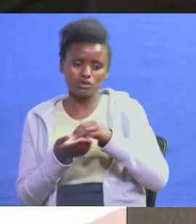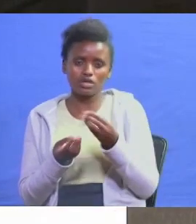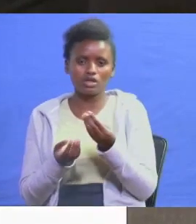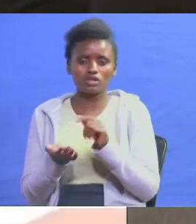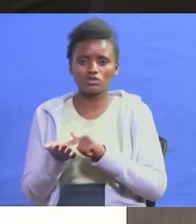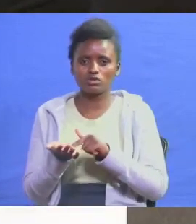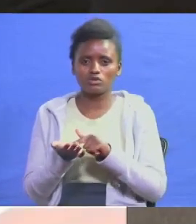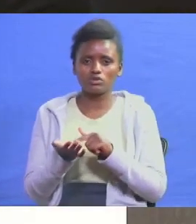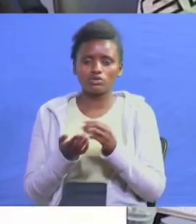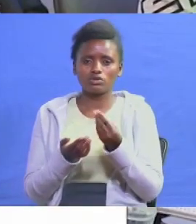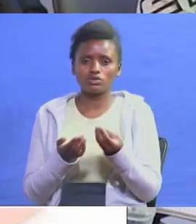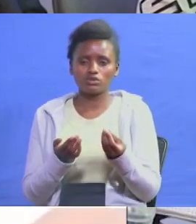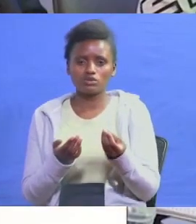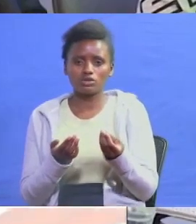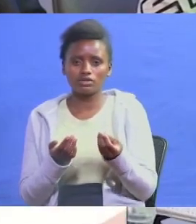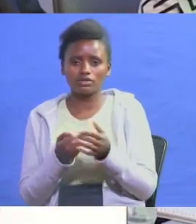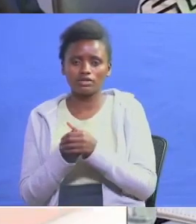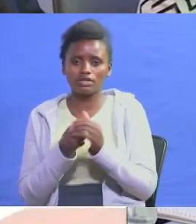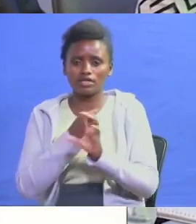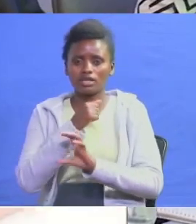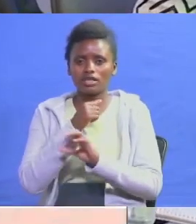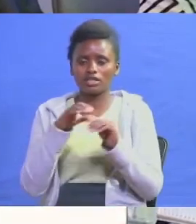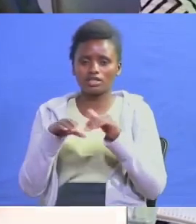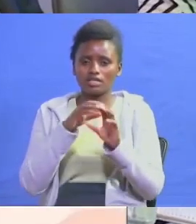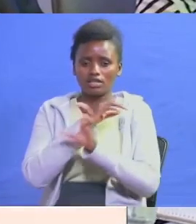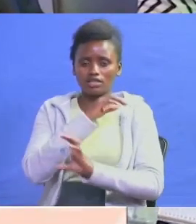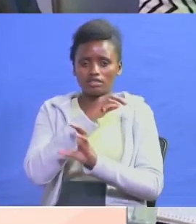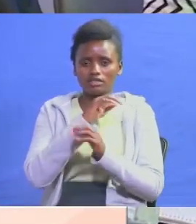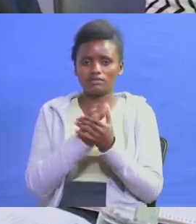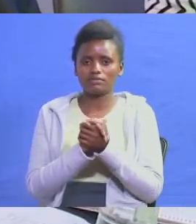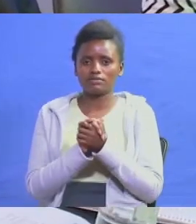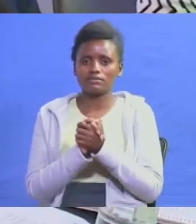kwa matatizo ya uharibifu wa tabia nchi. Anyango Sylvia, Runinga KU.